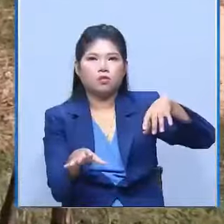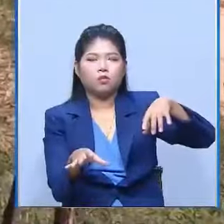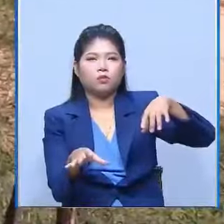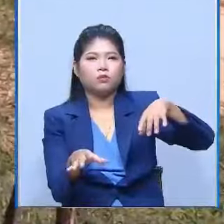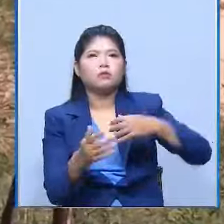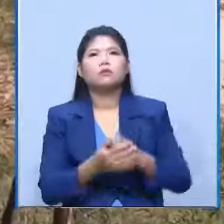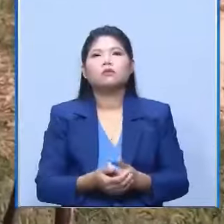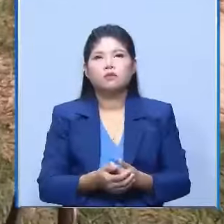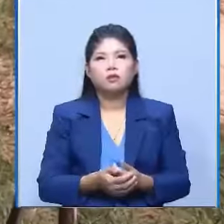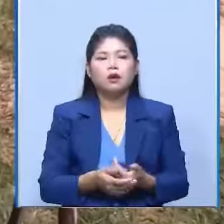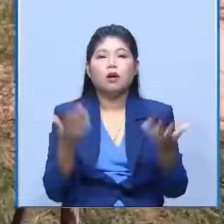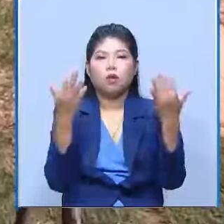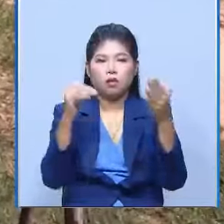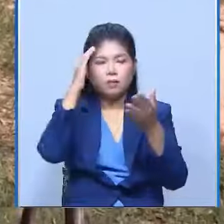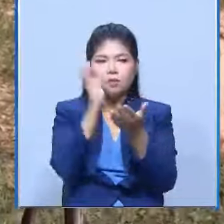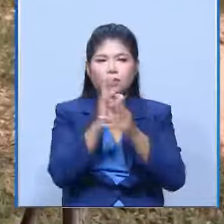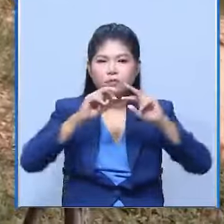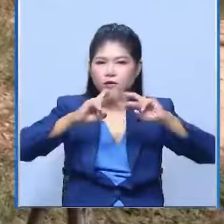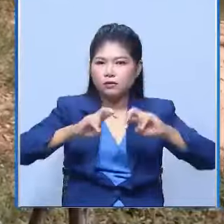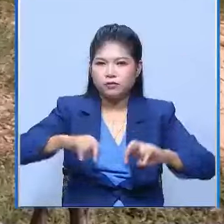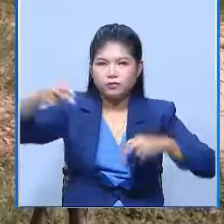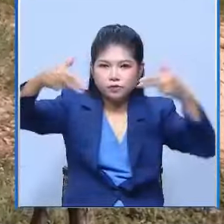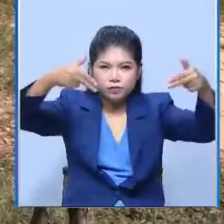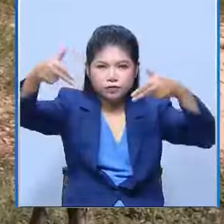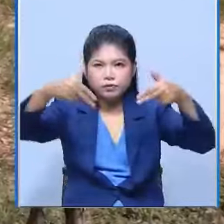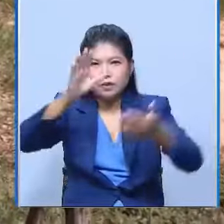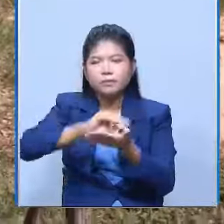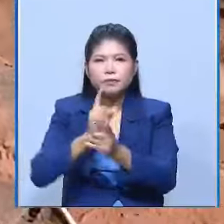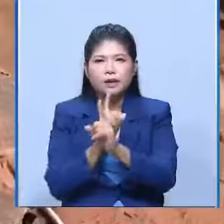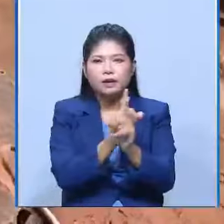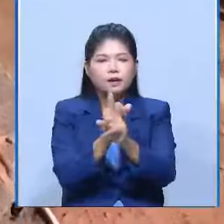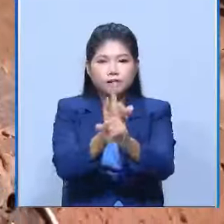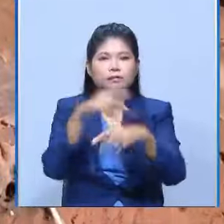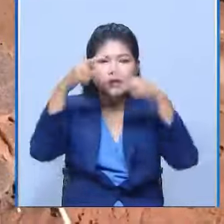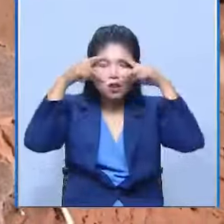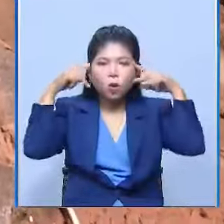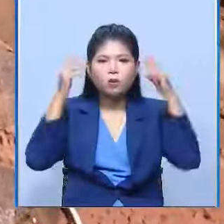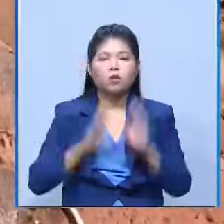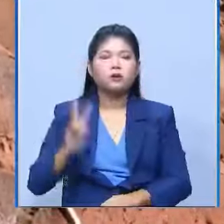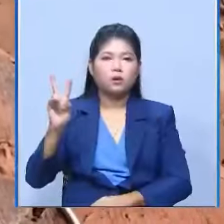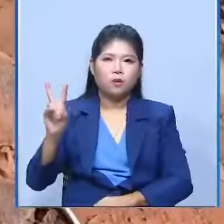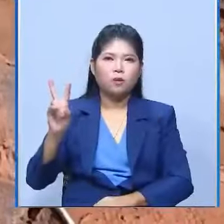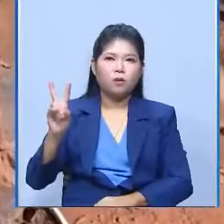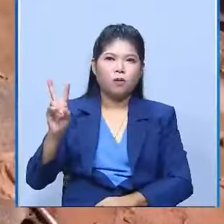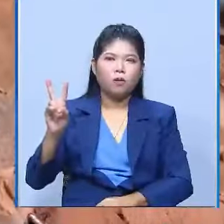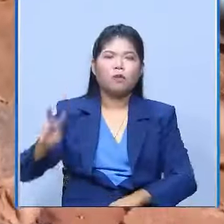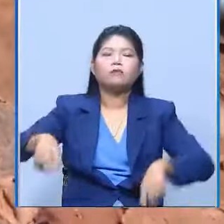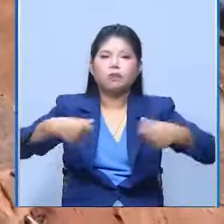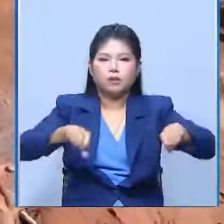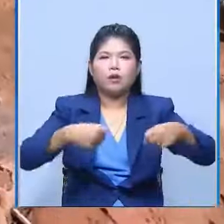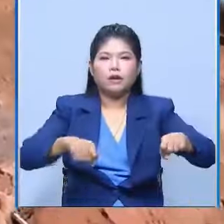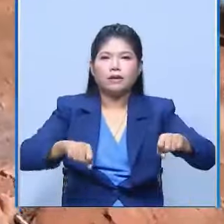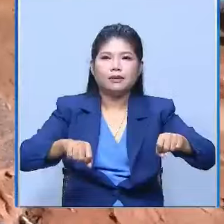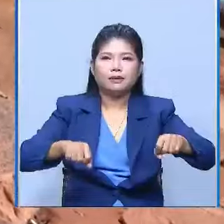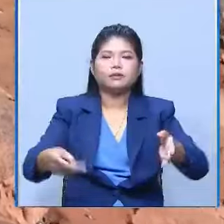แล้วนะคะอยู่ระหว่างการแกะรอยคนร้ายจากกล้องวงจรปิดค่ะเบื้องต้นพบว่าคนร้ายมาด้วยกัน2คนใช้รถจักรยานย